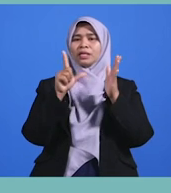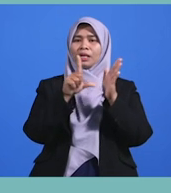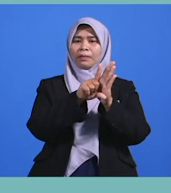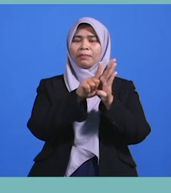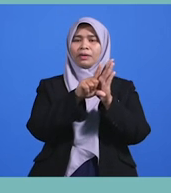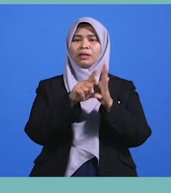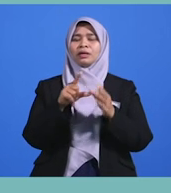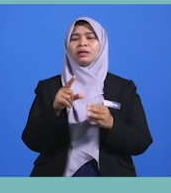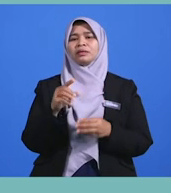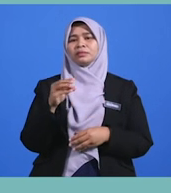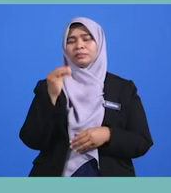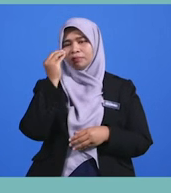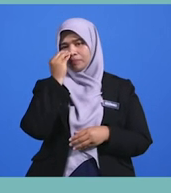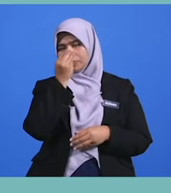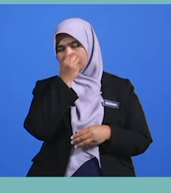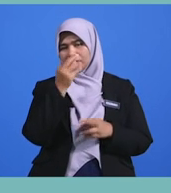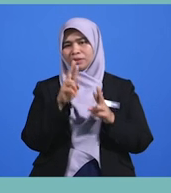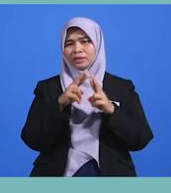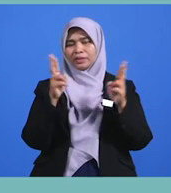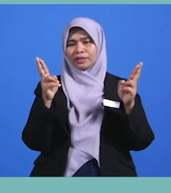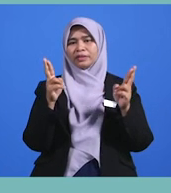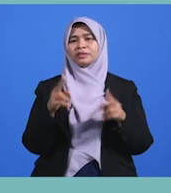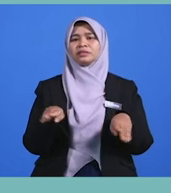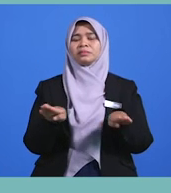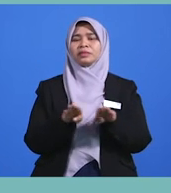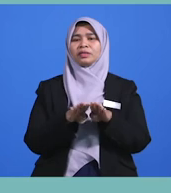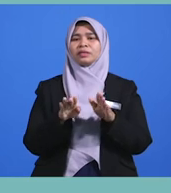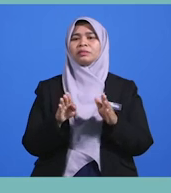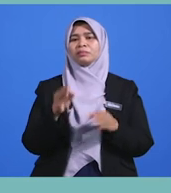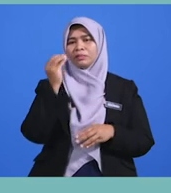raya sebagai simbol bunga kebangsaan negara.